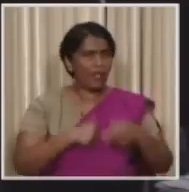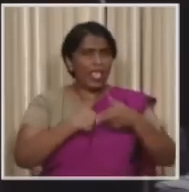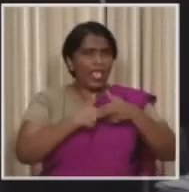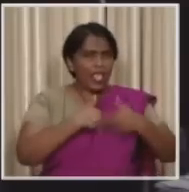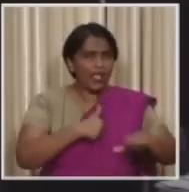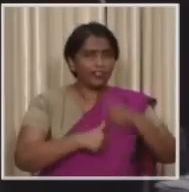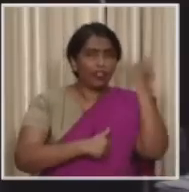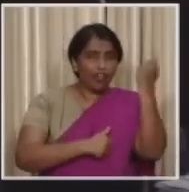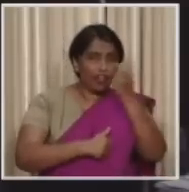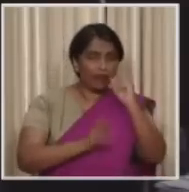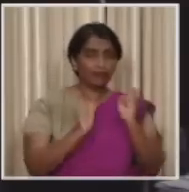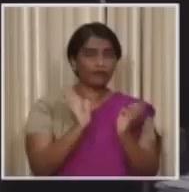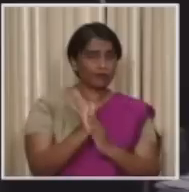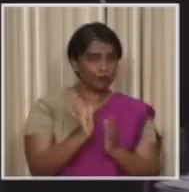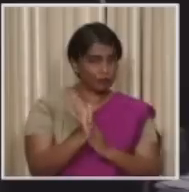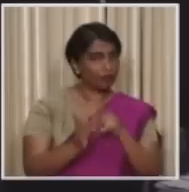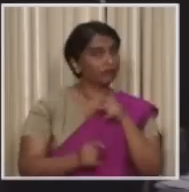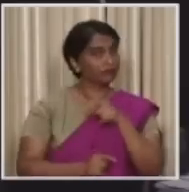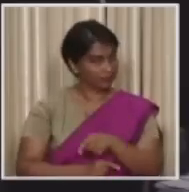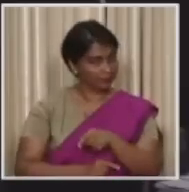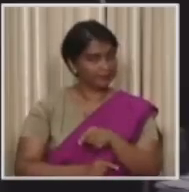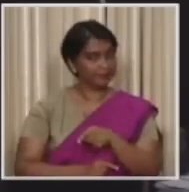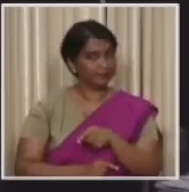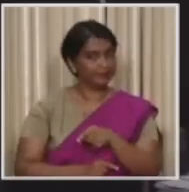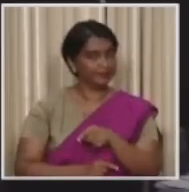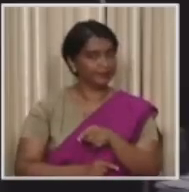හදන කාරක ස්වභාවයේදීවත්